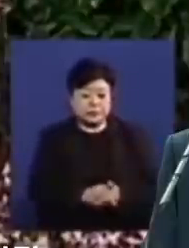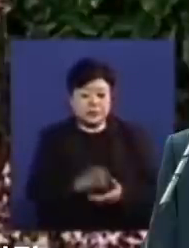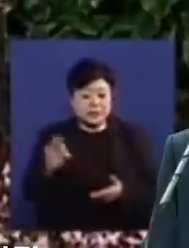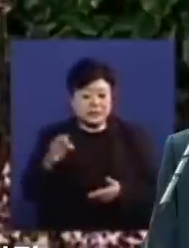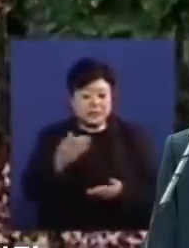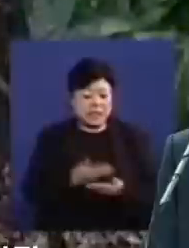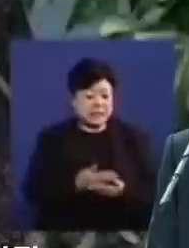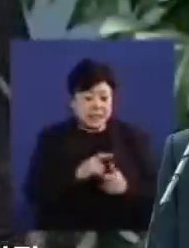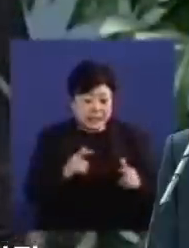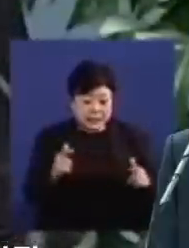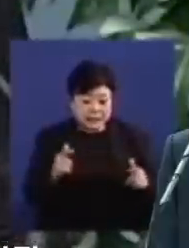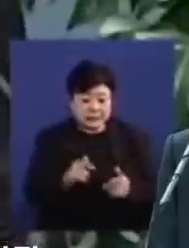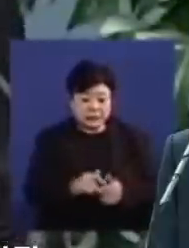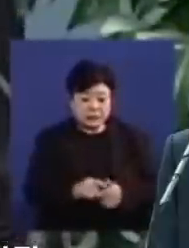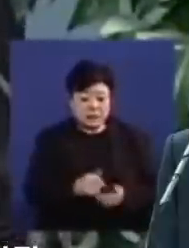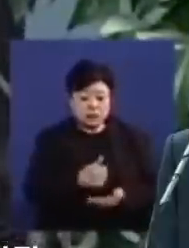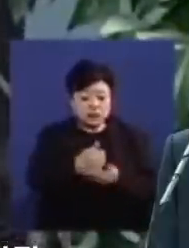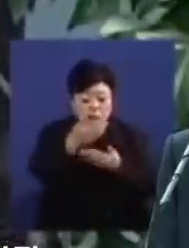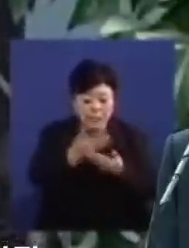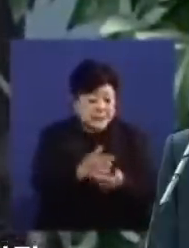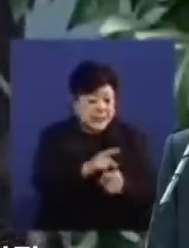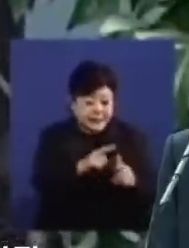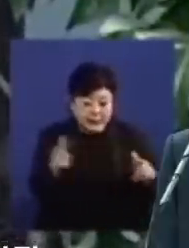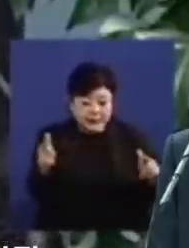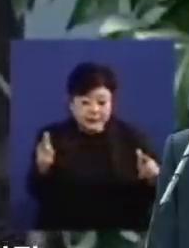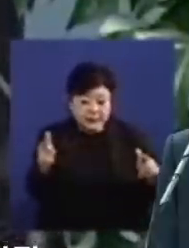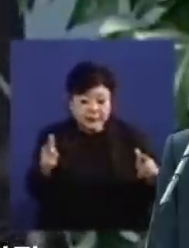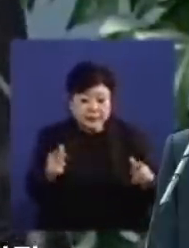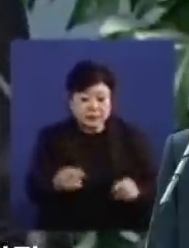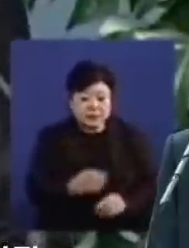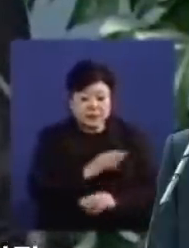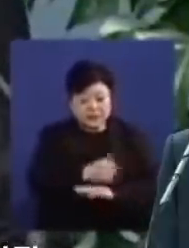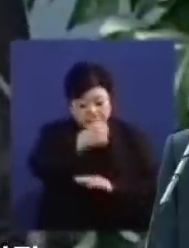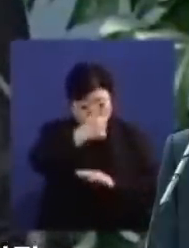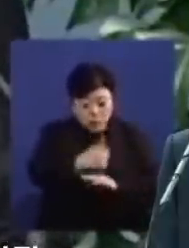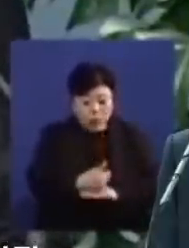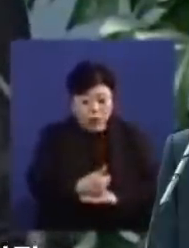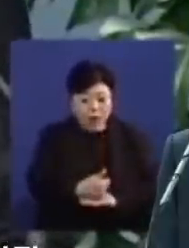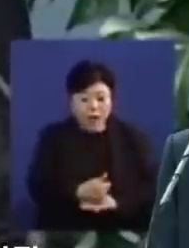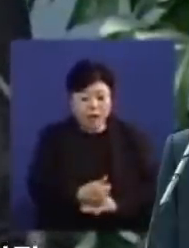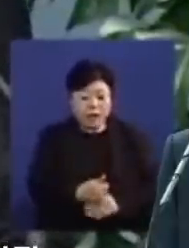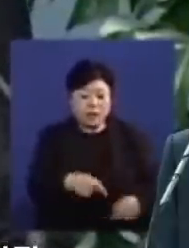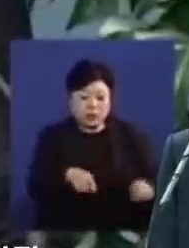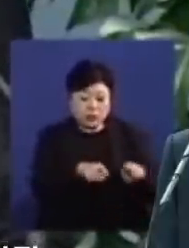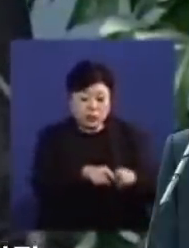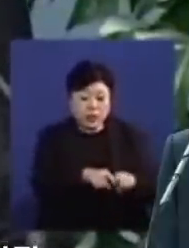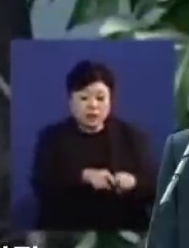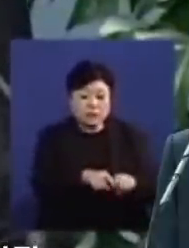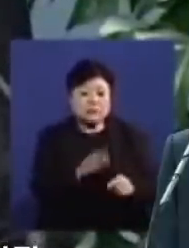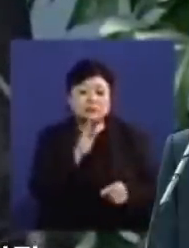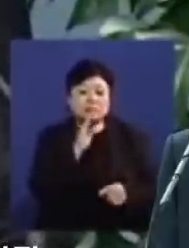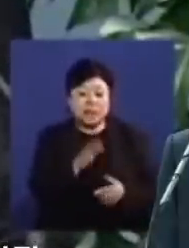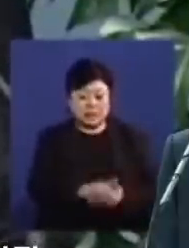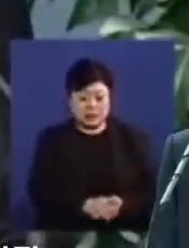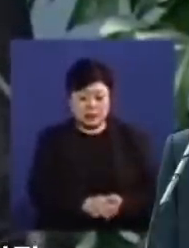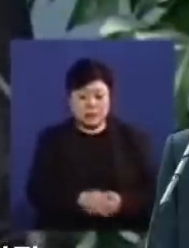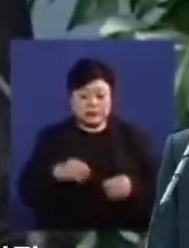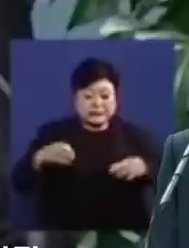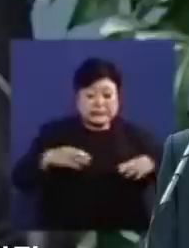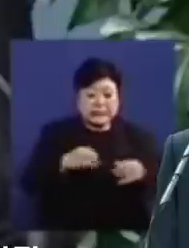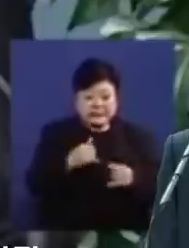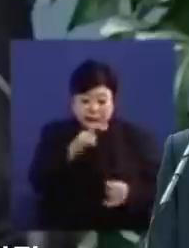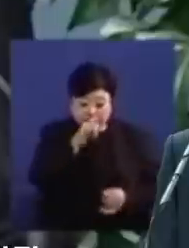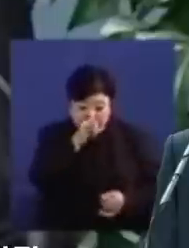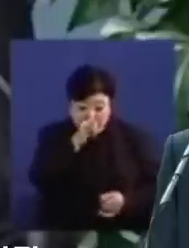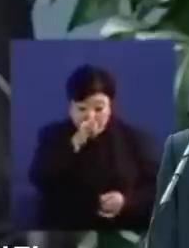인정을 하나 주로서 받아들이지 않고 그리스도와 동등 그 이상이라고 자랑하는 사람은